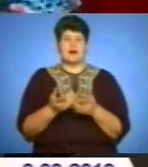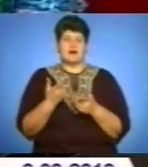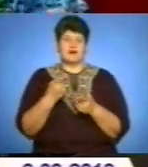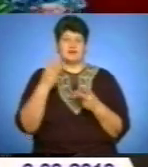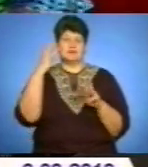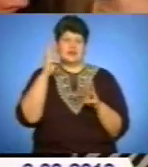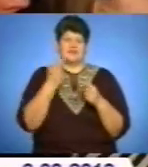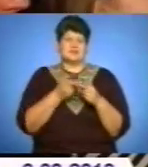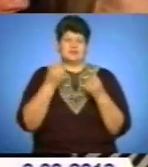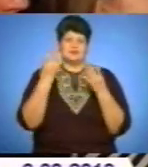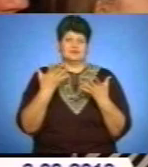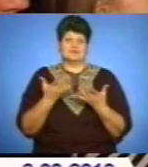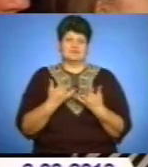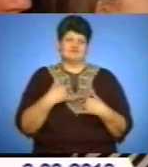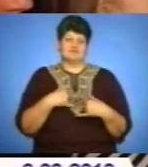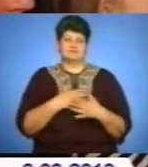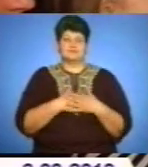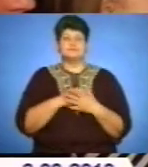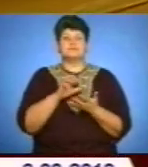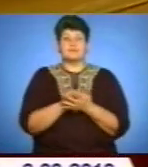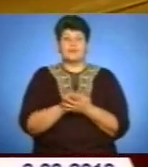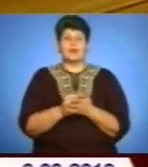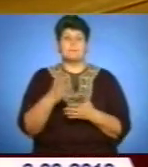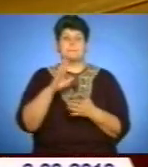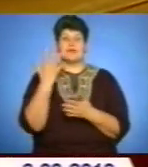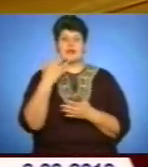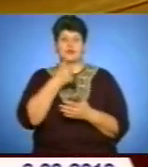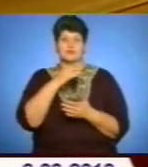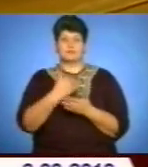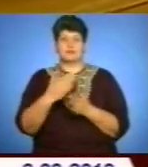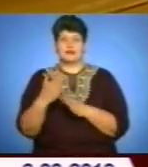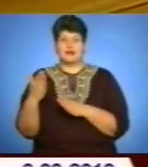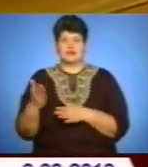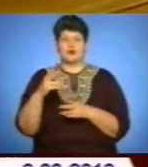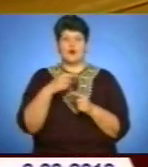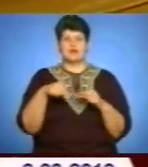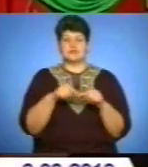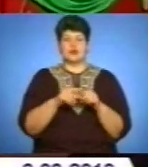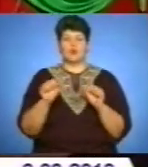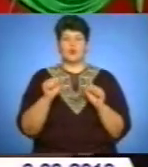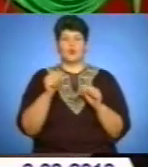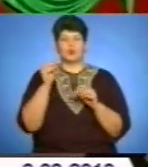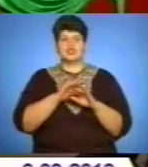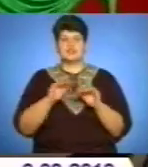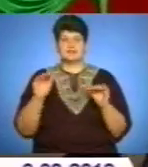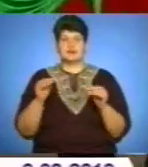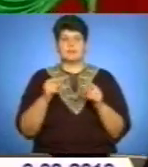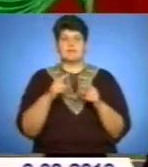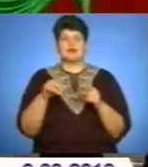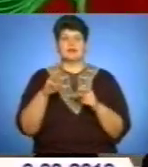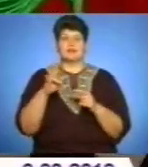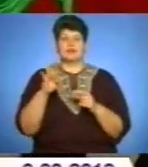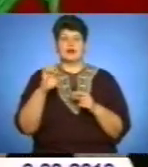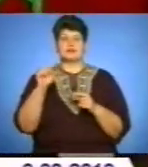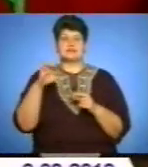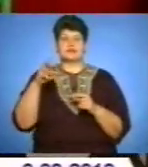каже красуня. 5 років поспіль конкурс краси Тернополя організовує учнівський парламент «Наснага» спільно з Центром